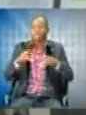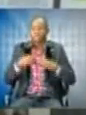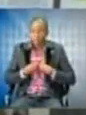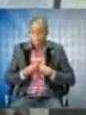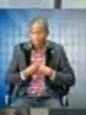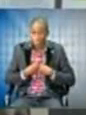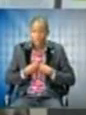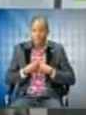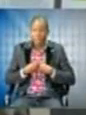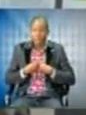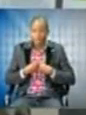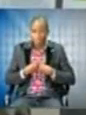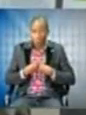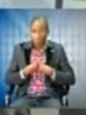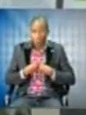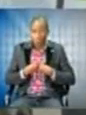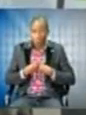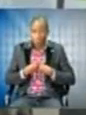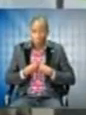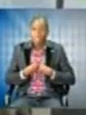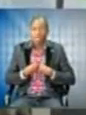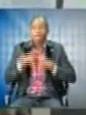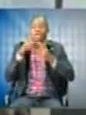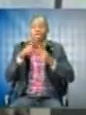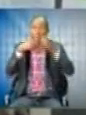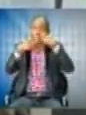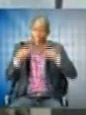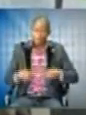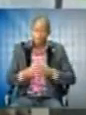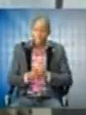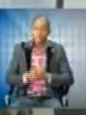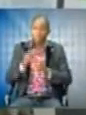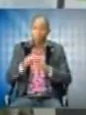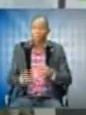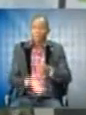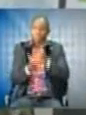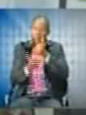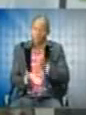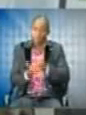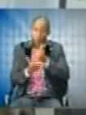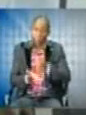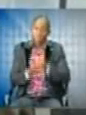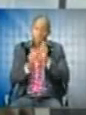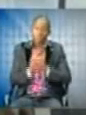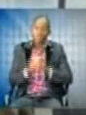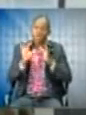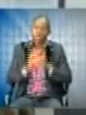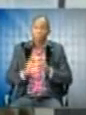coup, à venir au secours de